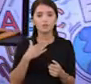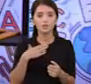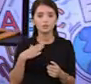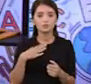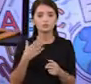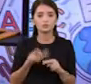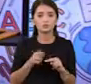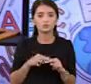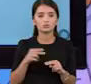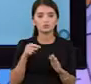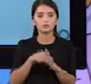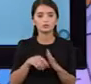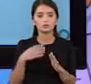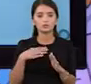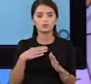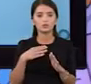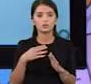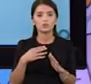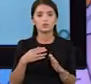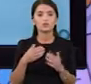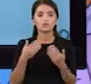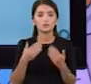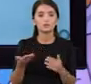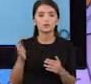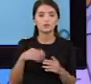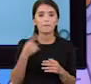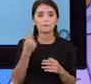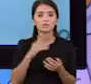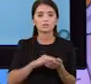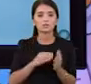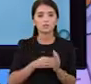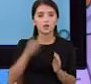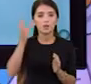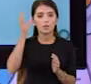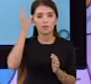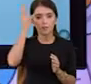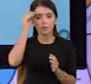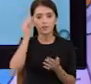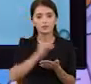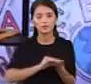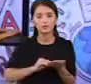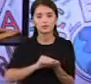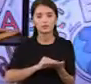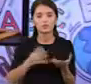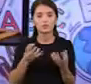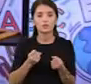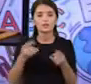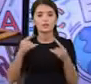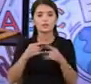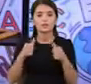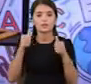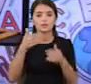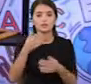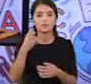uchun shunday? Buning uchun sizlar bilan keling, 1-sinfdagi bilimlarni takrorlab olamiz. Ekranda